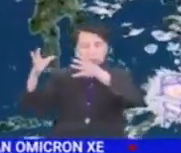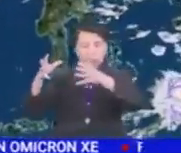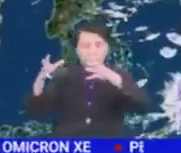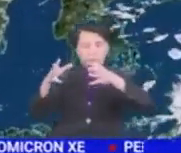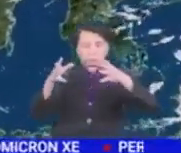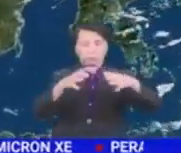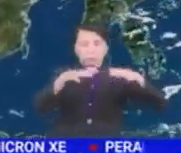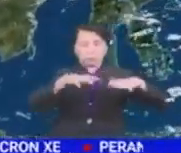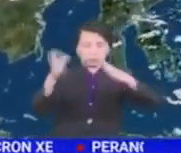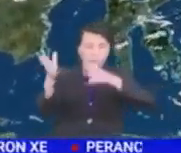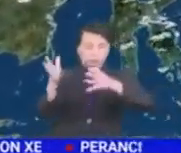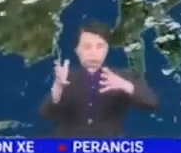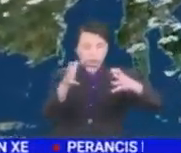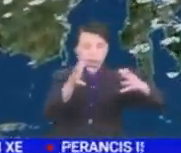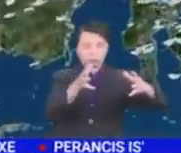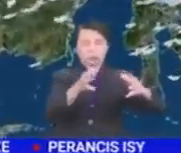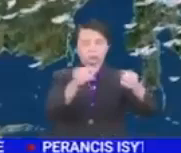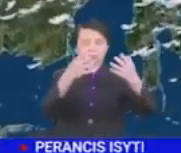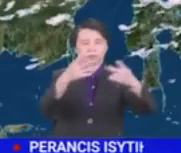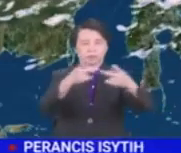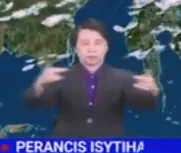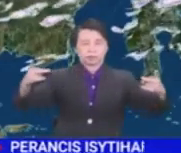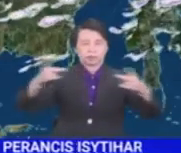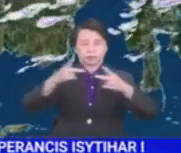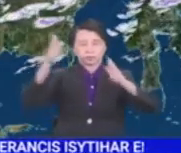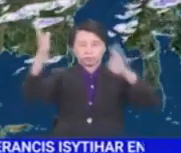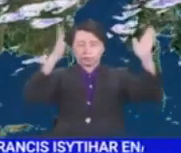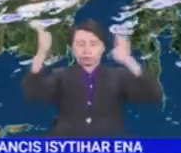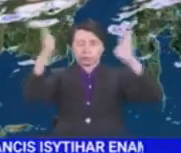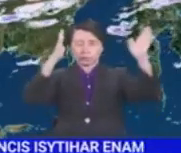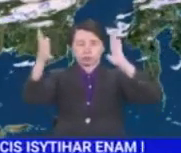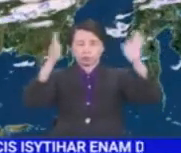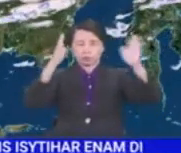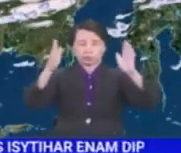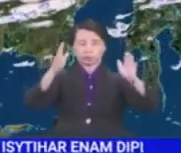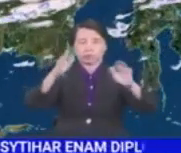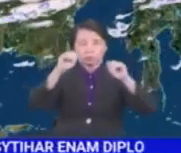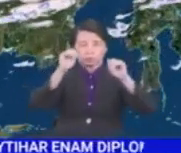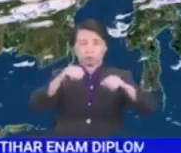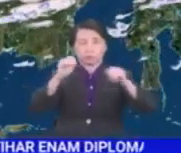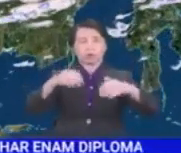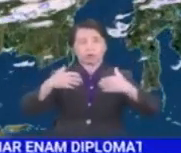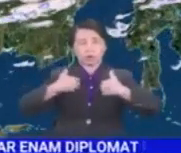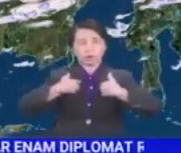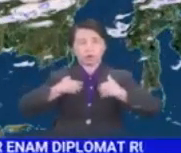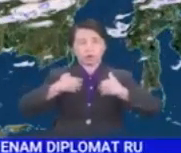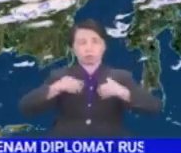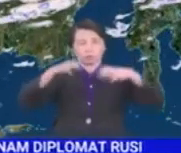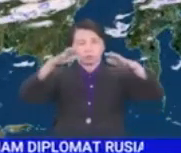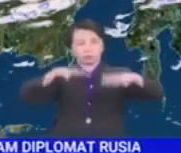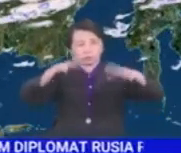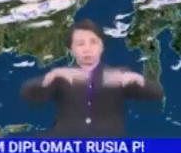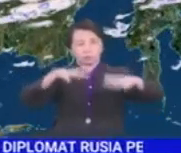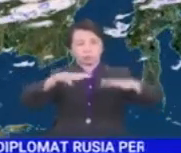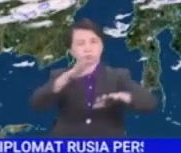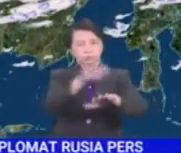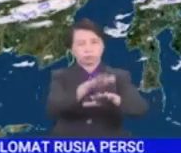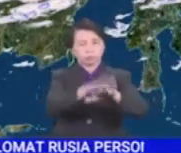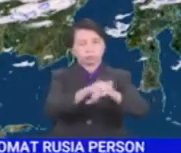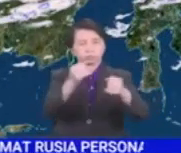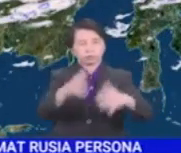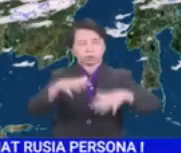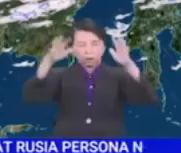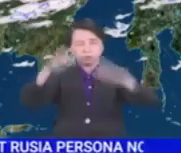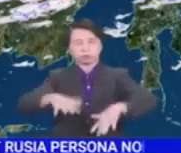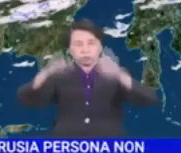awan hujan di kebanyakan kawasan-kawasan di Malaysia, yang mana keadaan ini boleh membawa kepada kelembapan yang tinggi dan